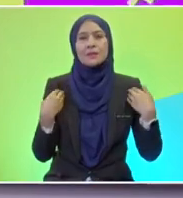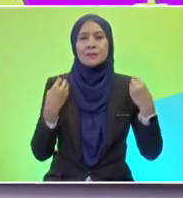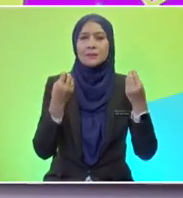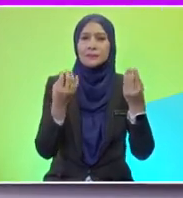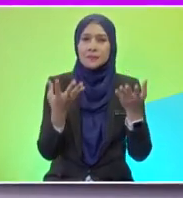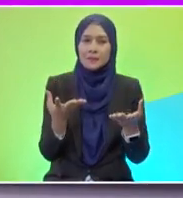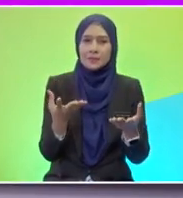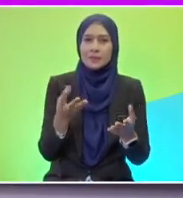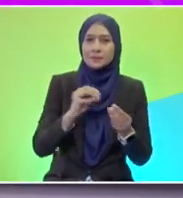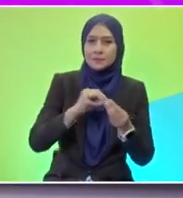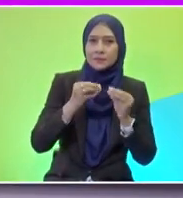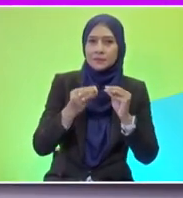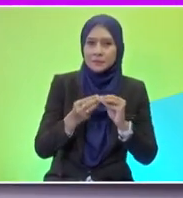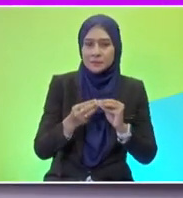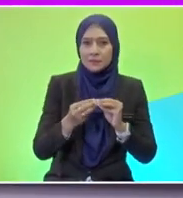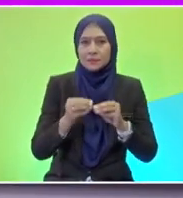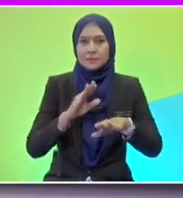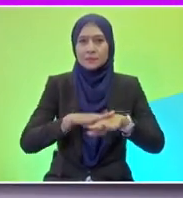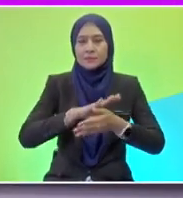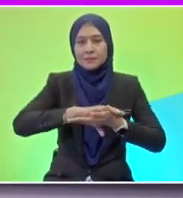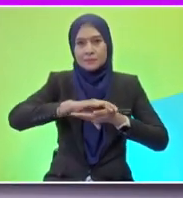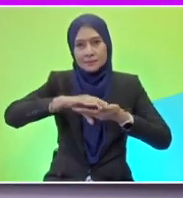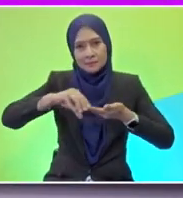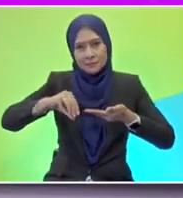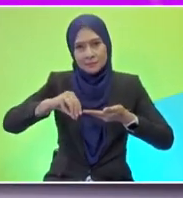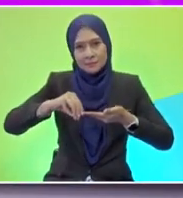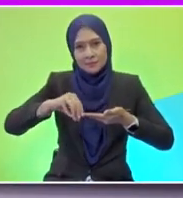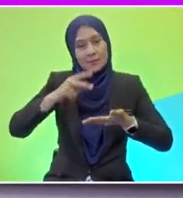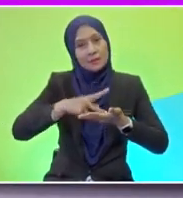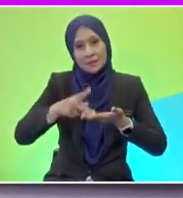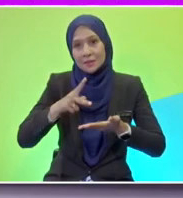pada kad gerak baki ni? Ha. Ada